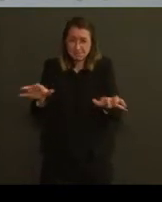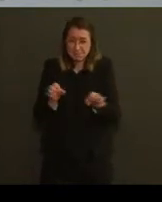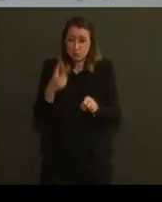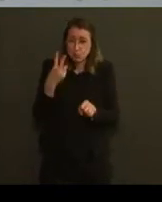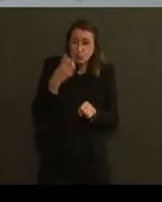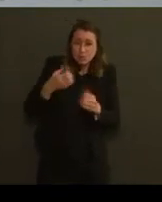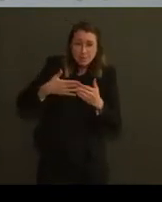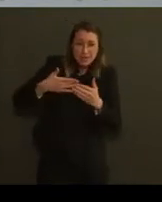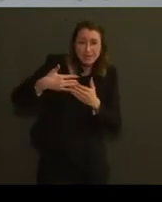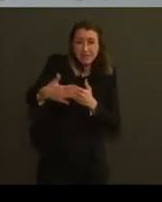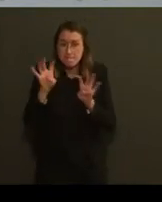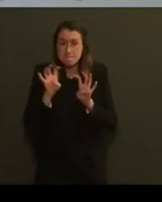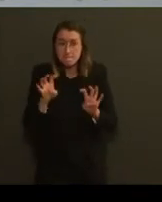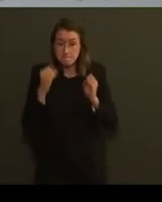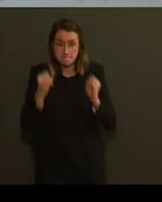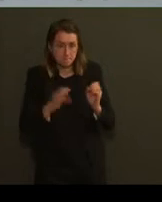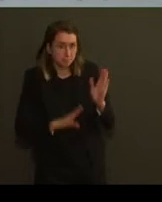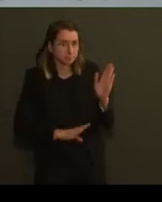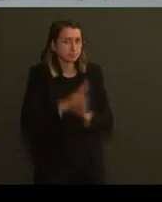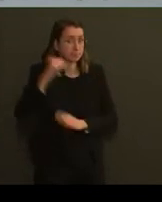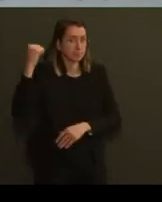Cette inversion de tendance ne vient.